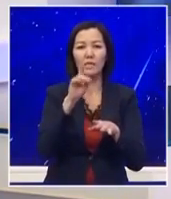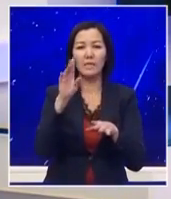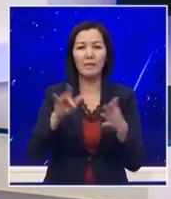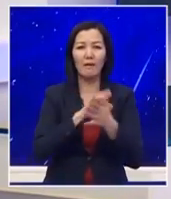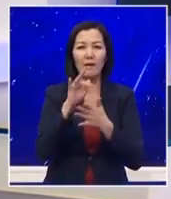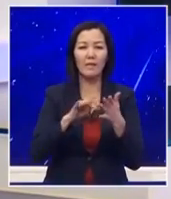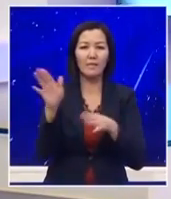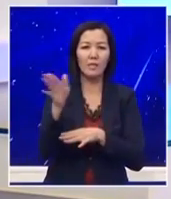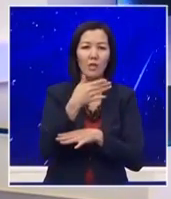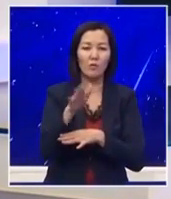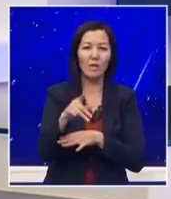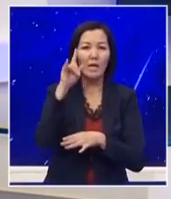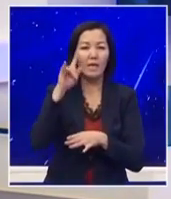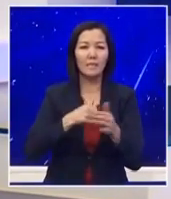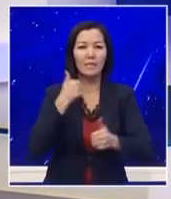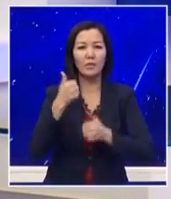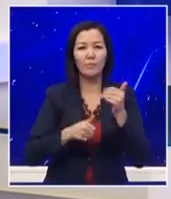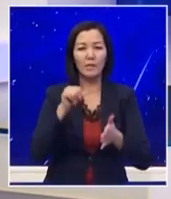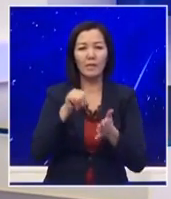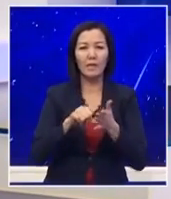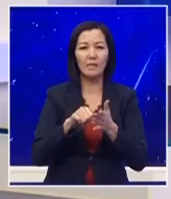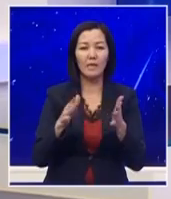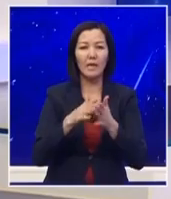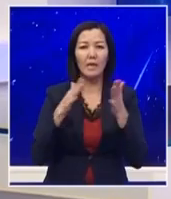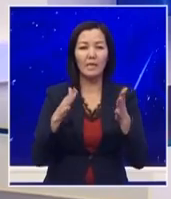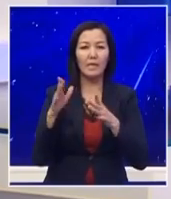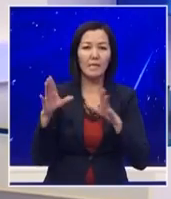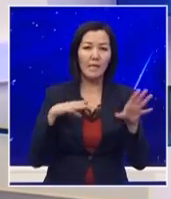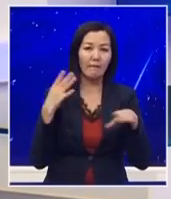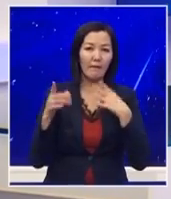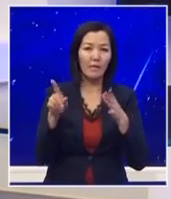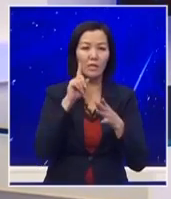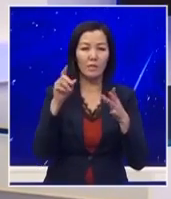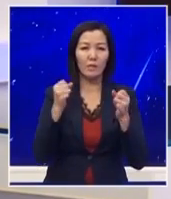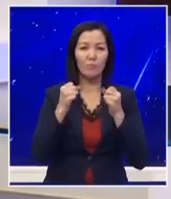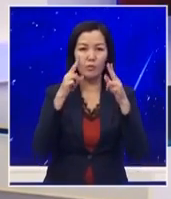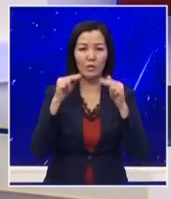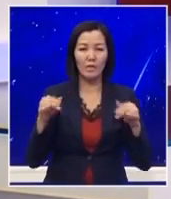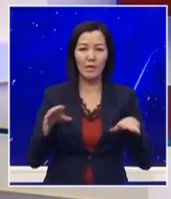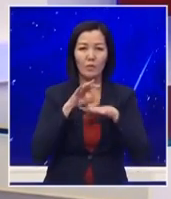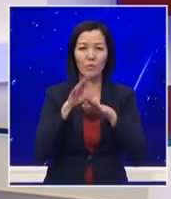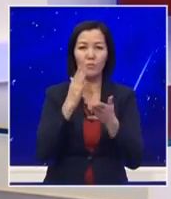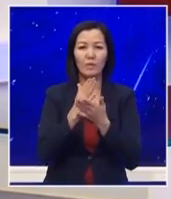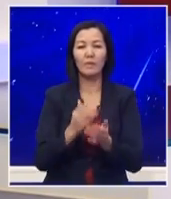қаласында жалауы желбірейтін Қазақстан чемпионатына қатысады. Кеңейтілген дайындық жастар спорт сарайында ұйымдастырылды.